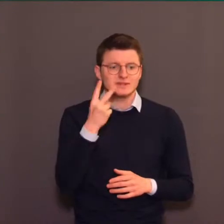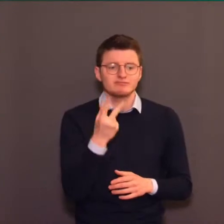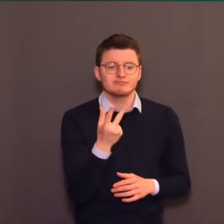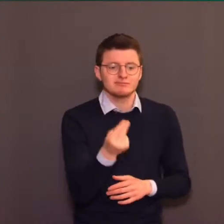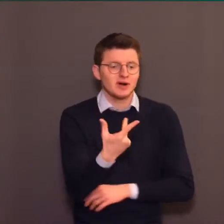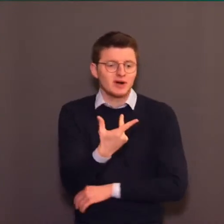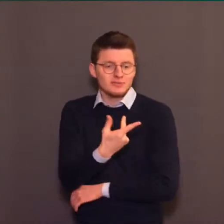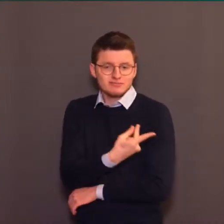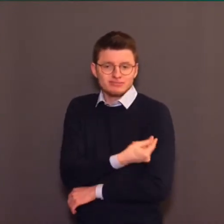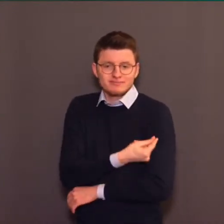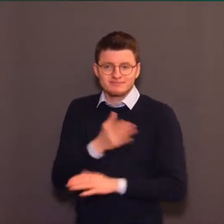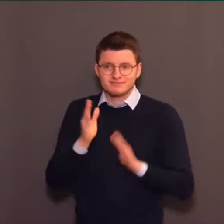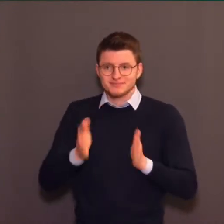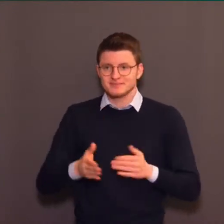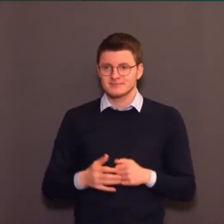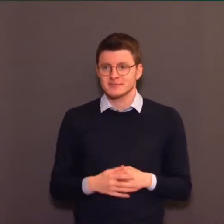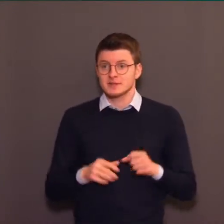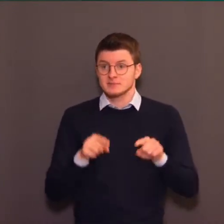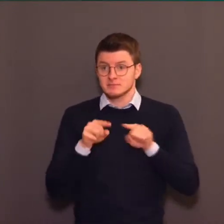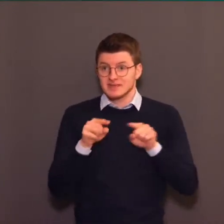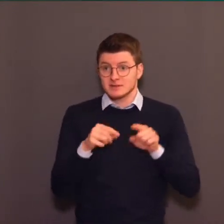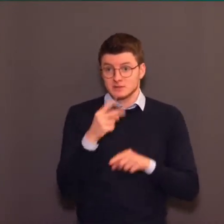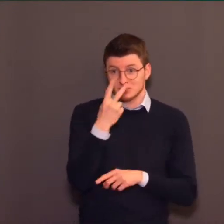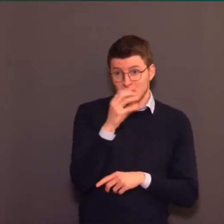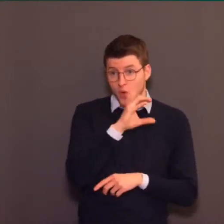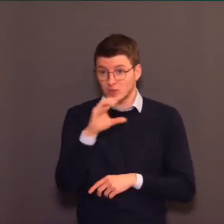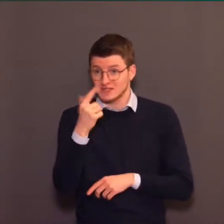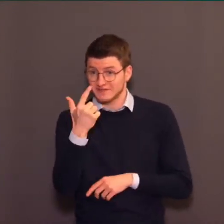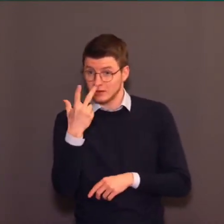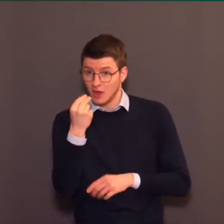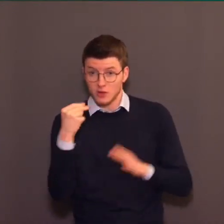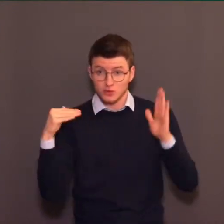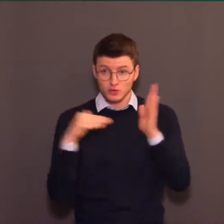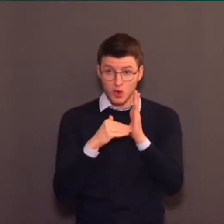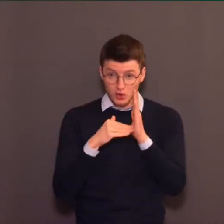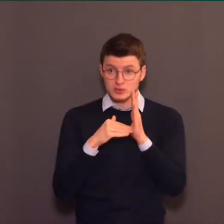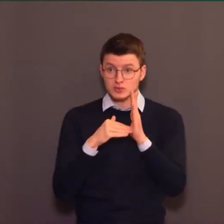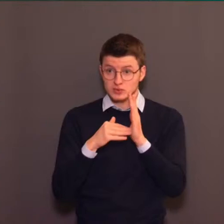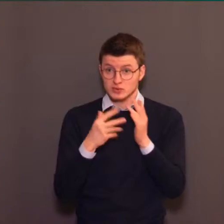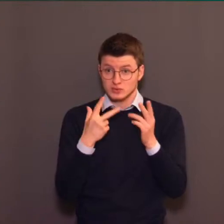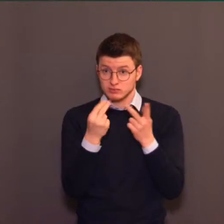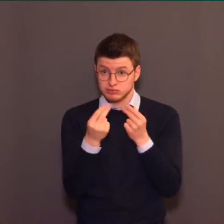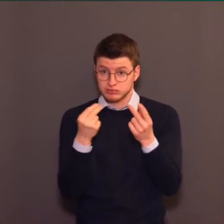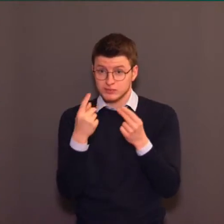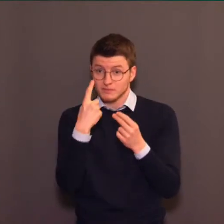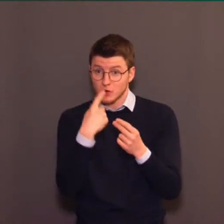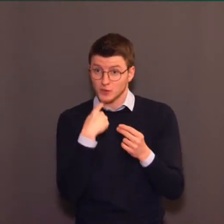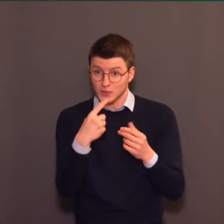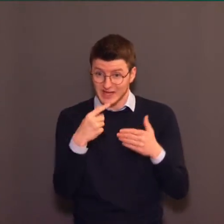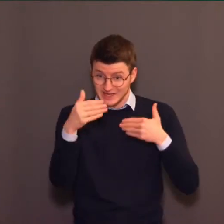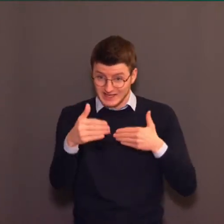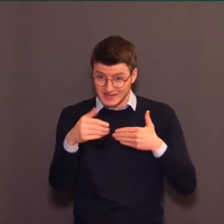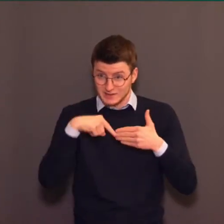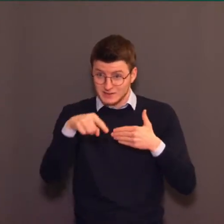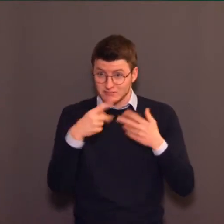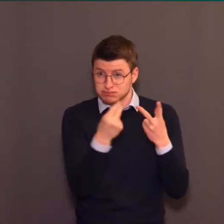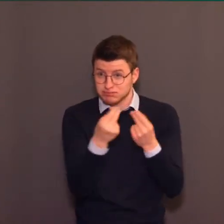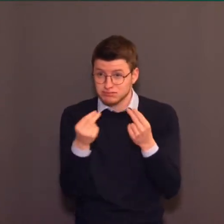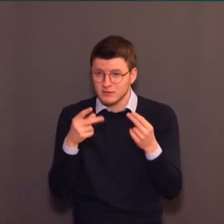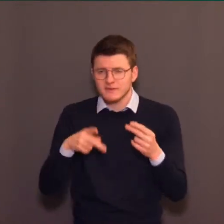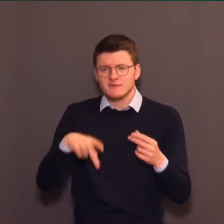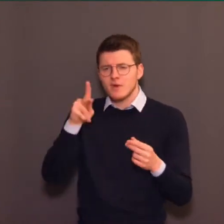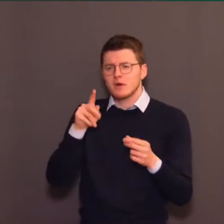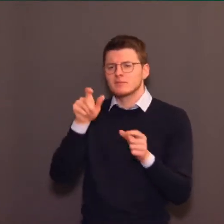Er werden daarmee zo'n 287.000 dosissen per week gezet. En het gaat vooral om mensen die een